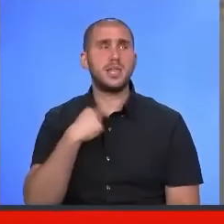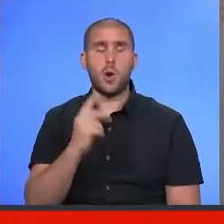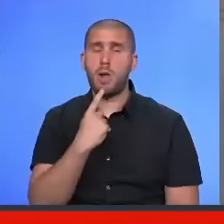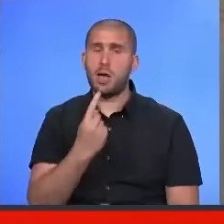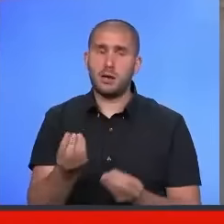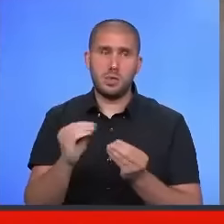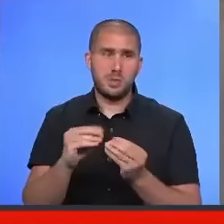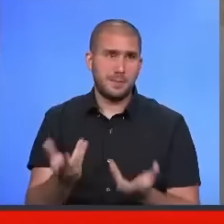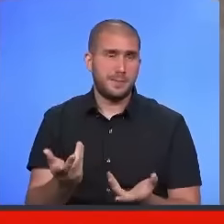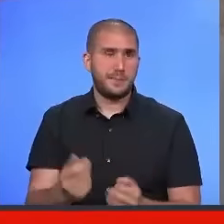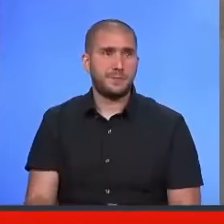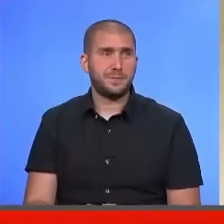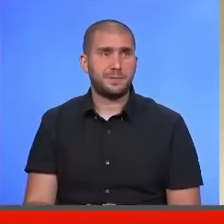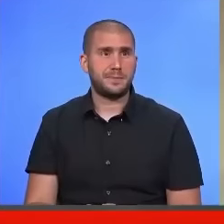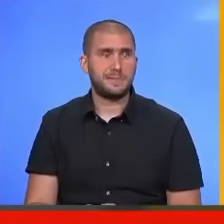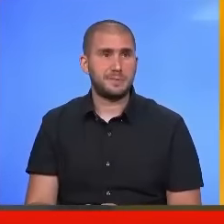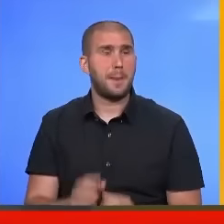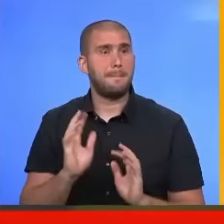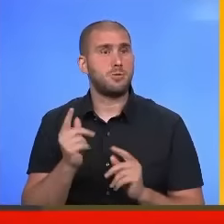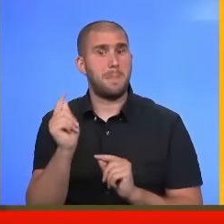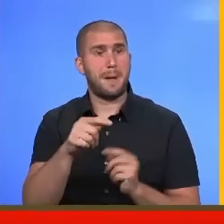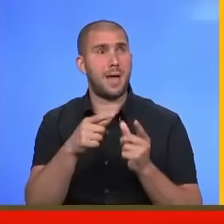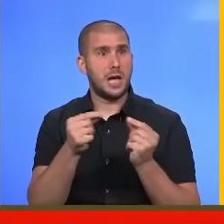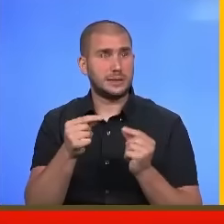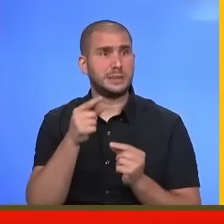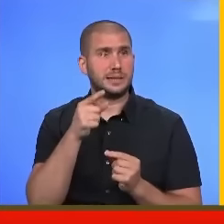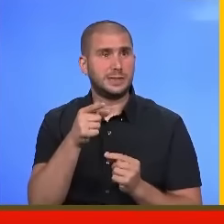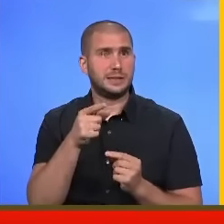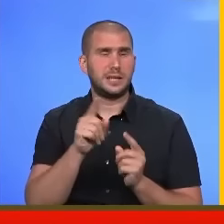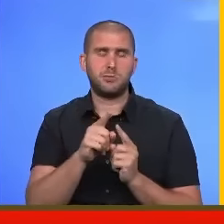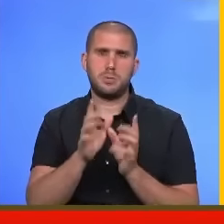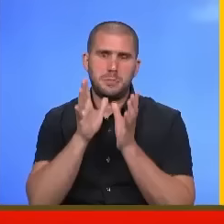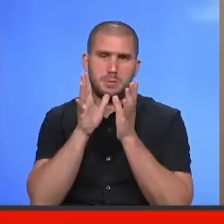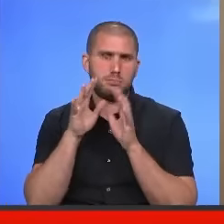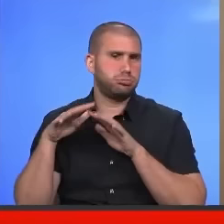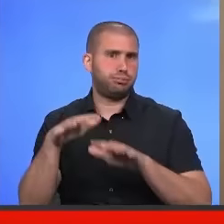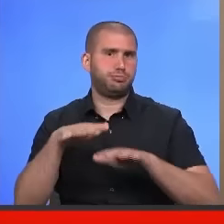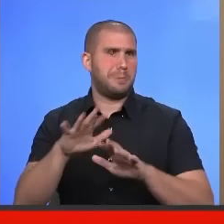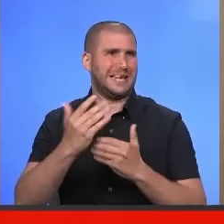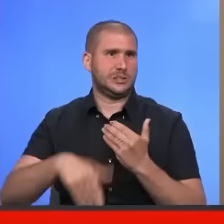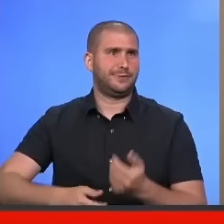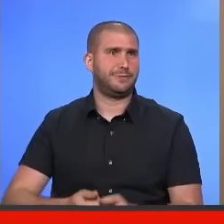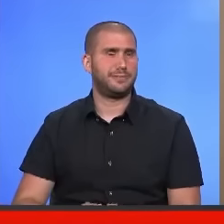להגיד ש מה שמגיע מהרצועה זה פשוט בור ללא